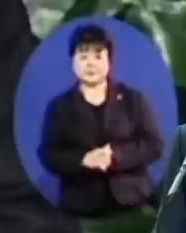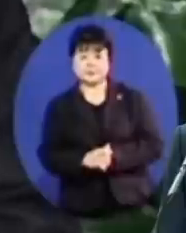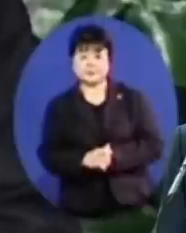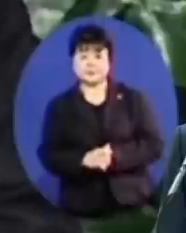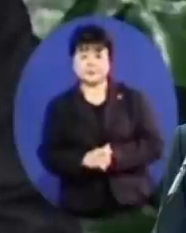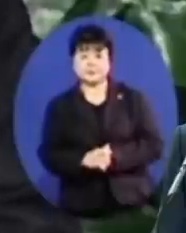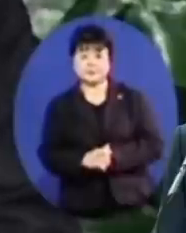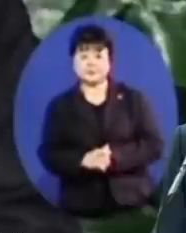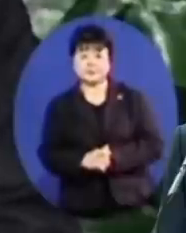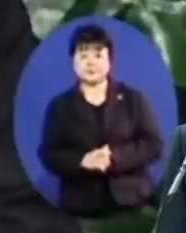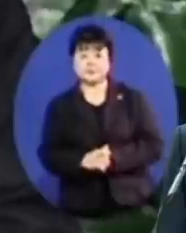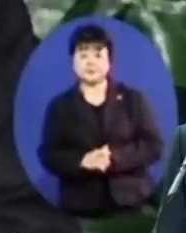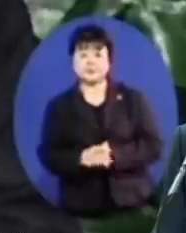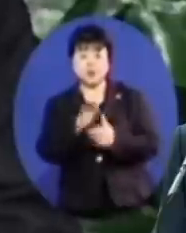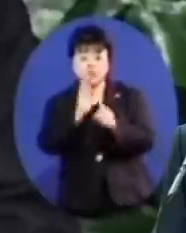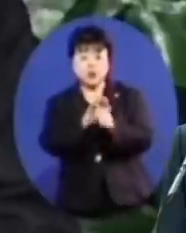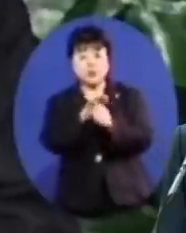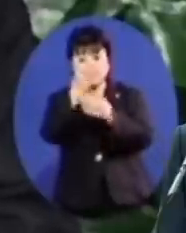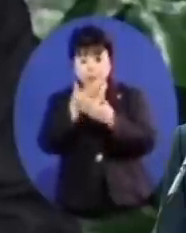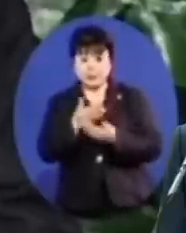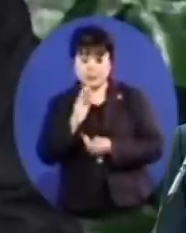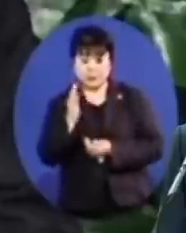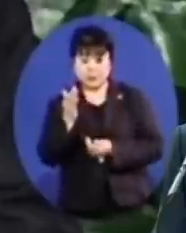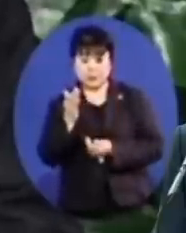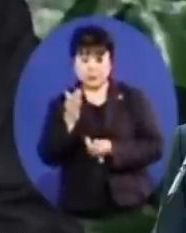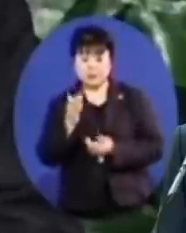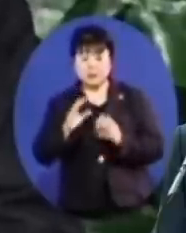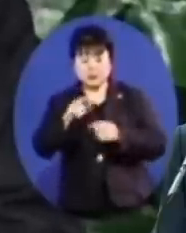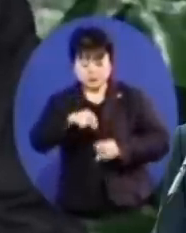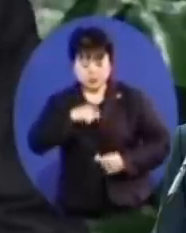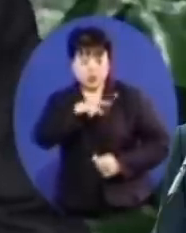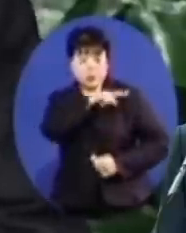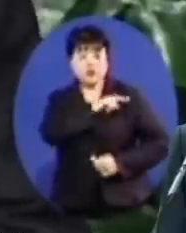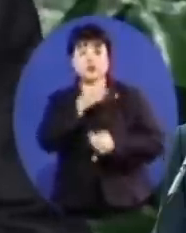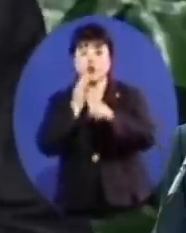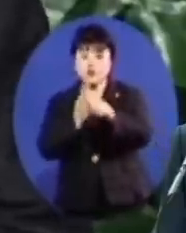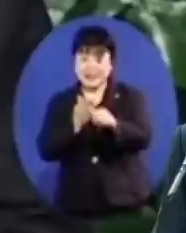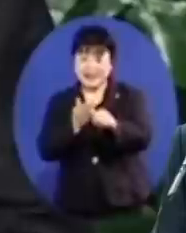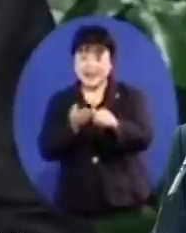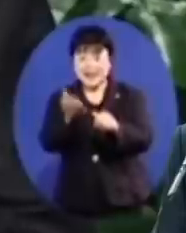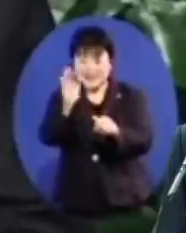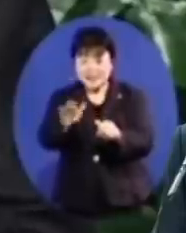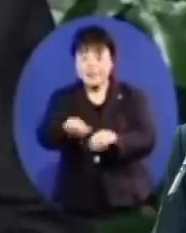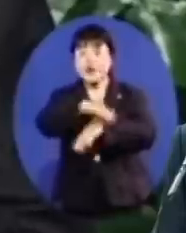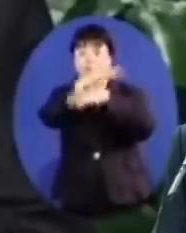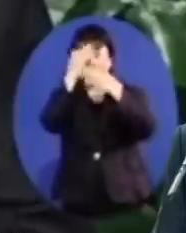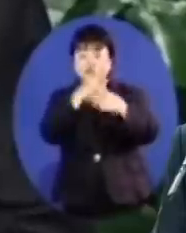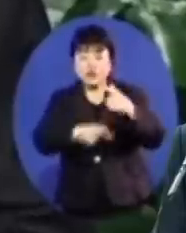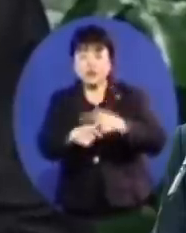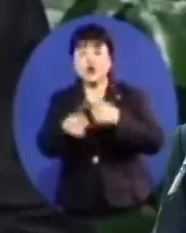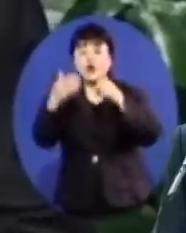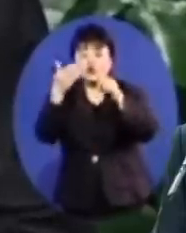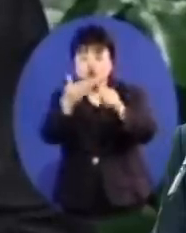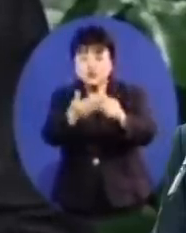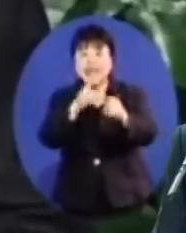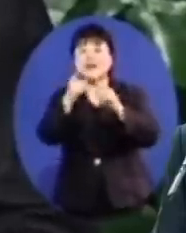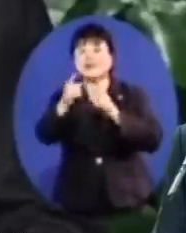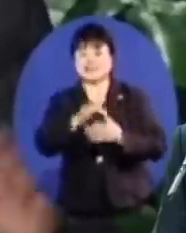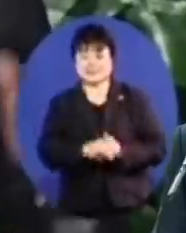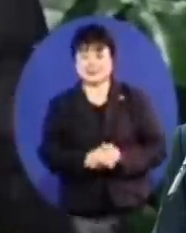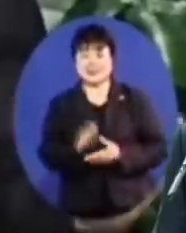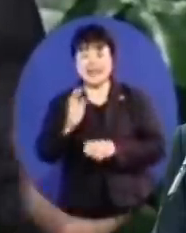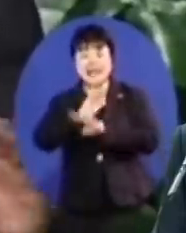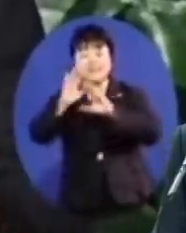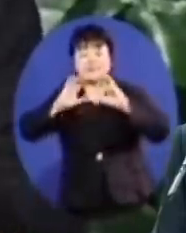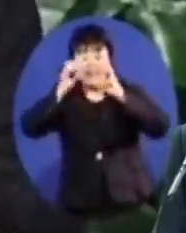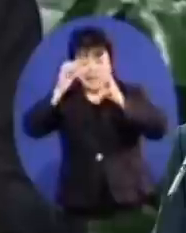보탬이 되는 삶을 살아야 되는 것입니다. 그렇기 때문에 그 나라와 그 의를 먼저 구하라. 그래야 모든 것을 너에게 더하시겠다고 말하는 것입니다.